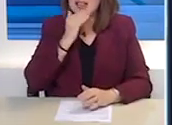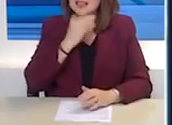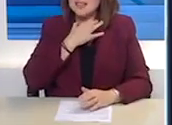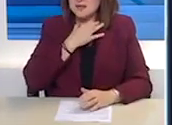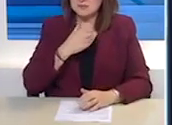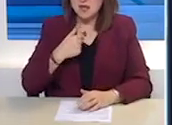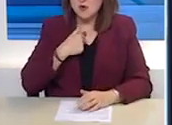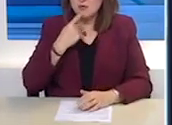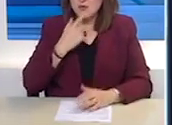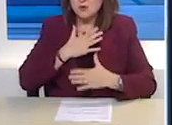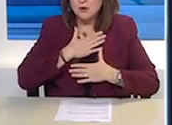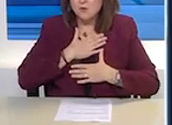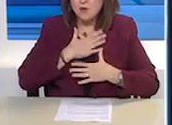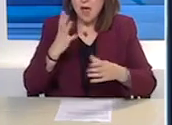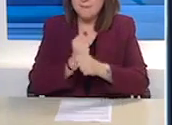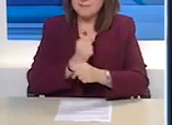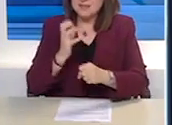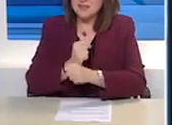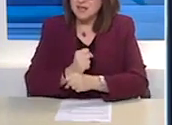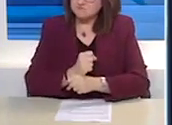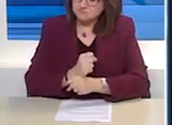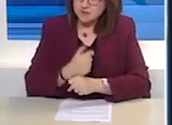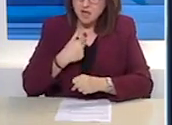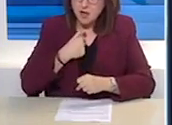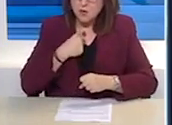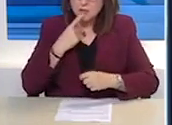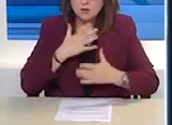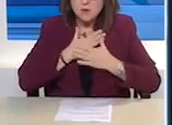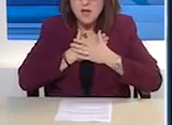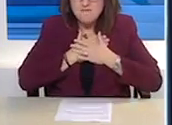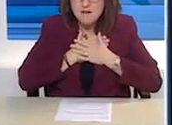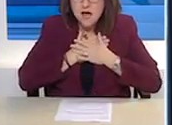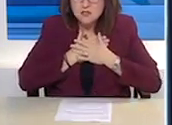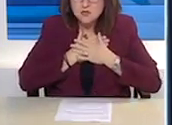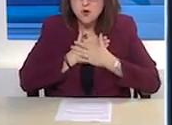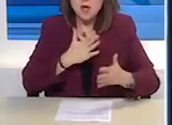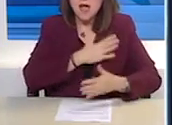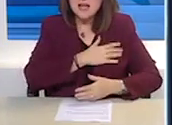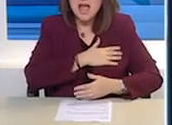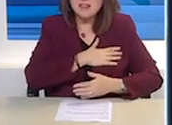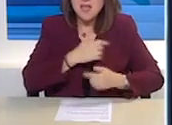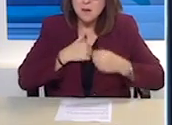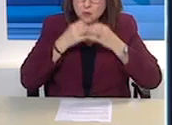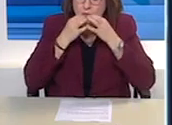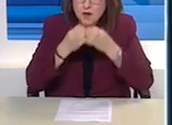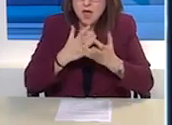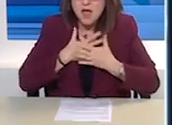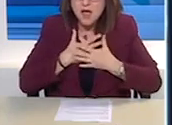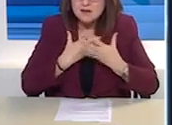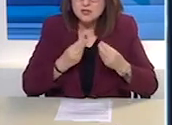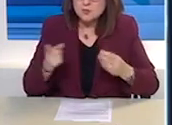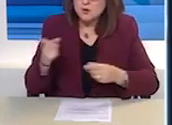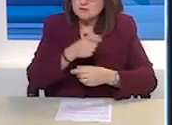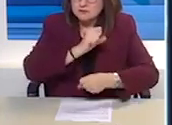τους γιατρούς των ΜΕΘ για την υψηλή ποιότητα και φροντίδα των περιστατικών της νέας νόσου. Χάρη στις προσπάθειές τους, έχουμε